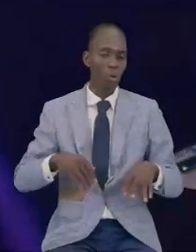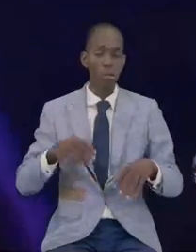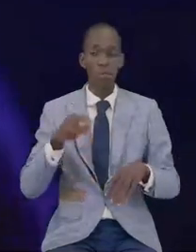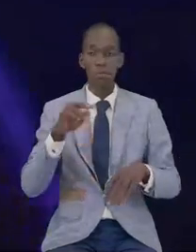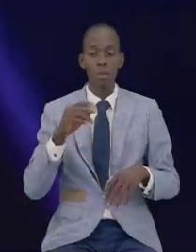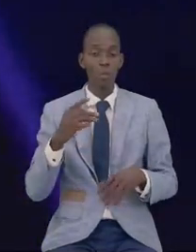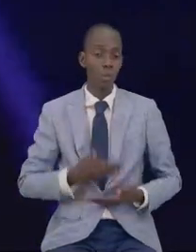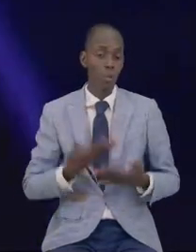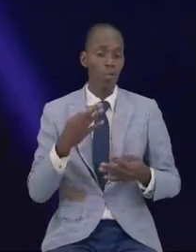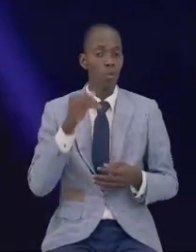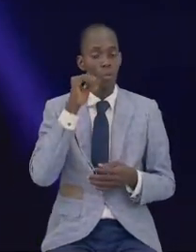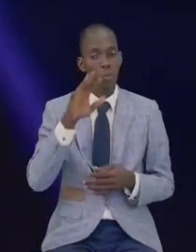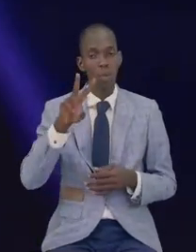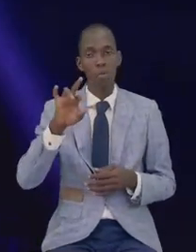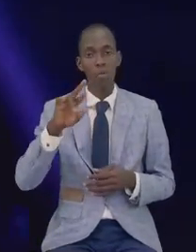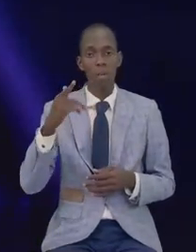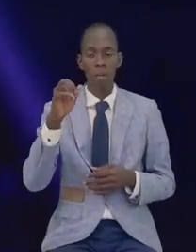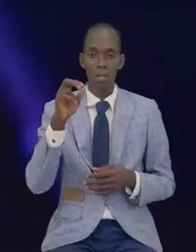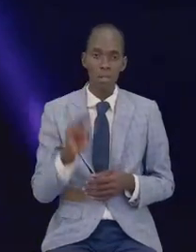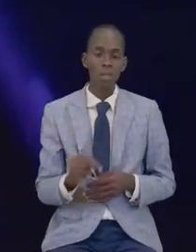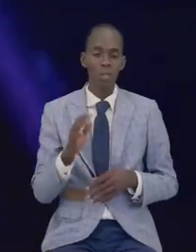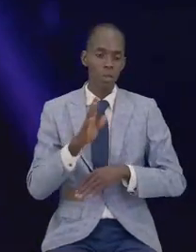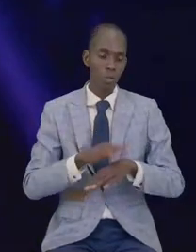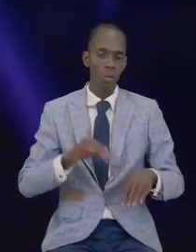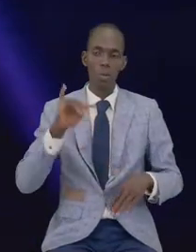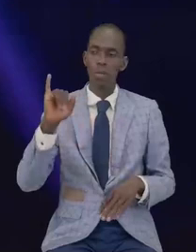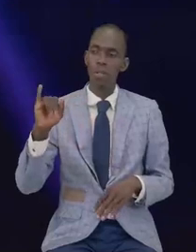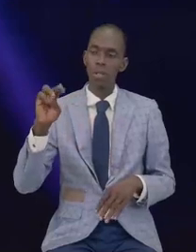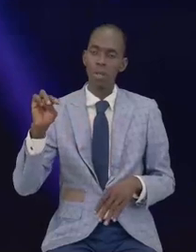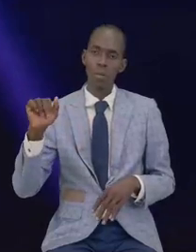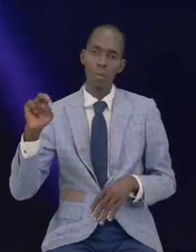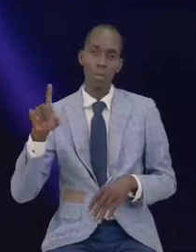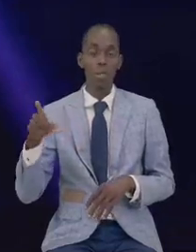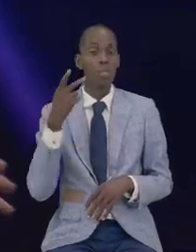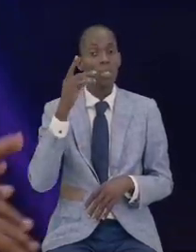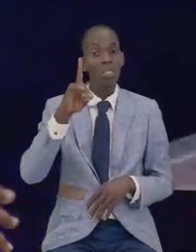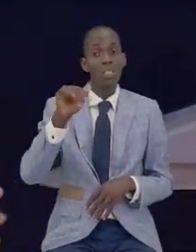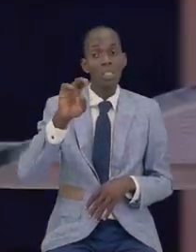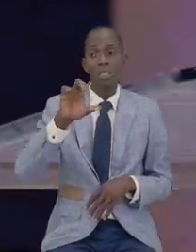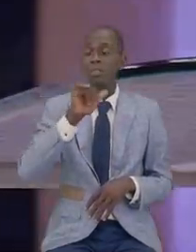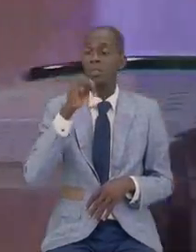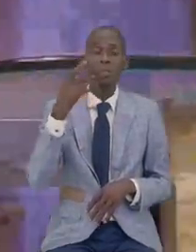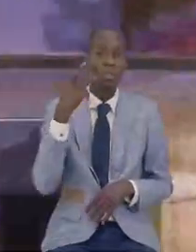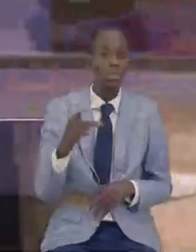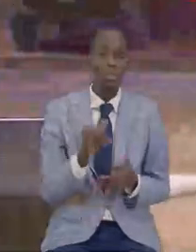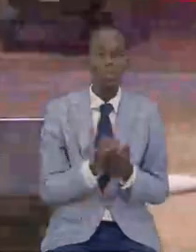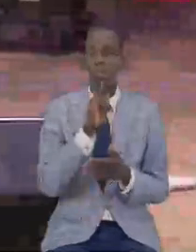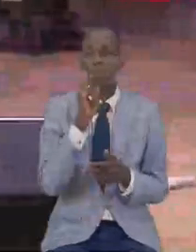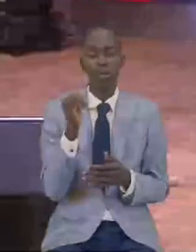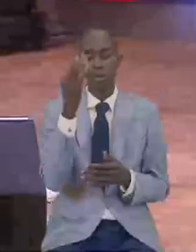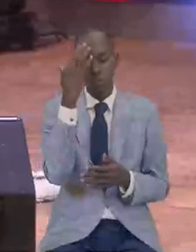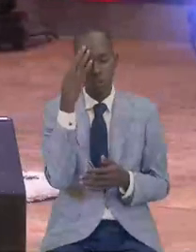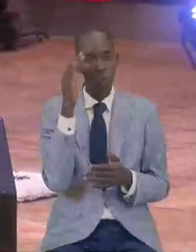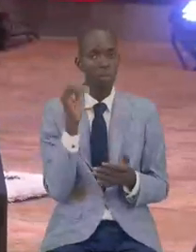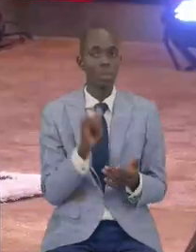Tous ces miracles, ces délivrances, Daniel n'a pas vu cela. Il ne connaissait pas cela. Et prier au nom de Jésus, Daniel ne connaissait